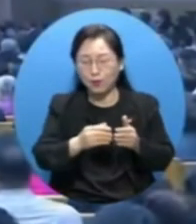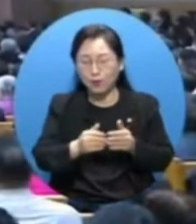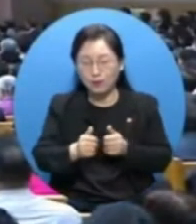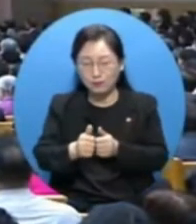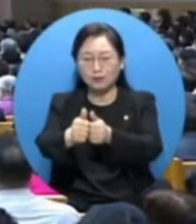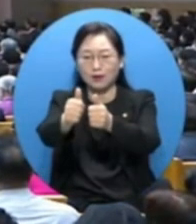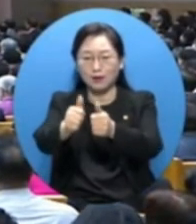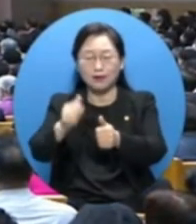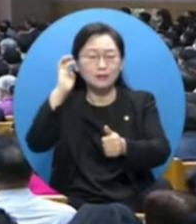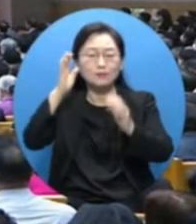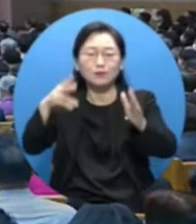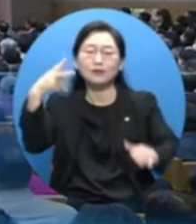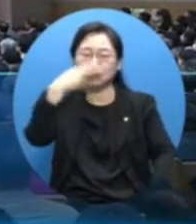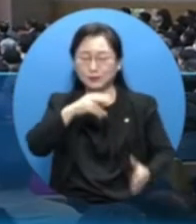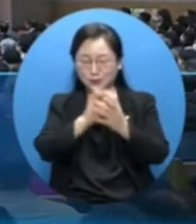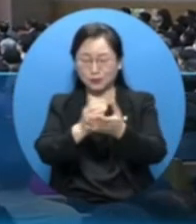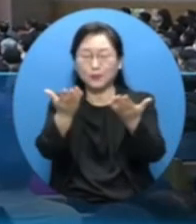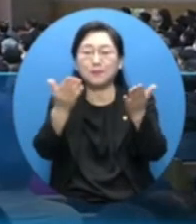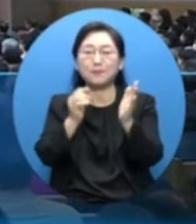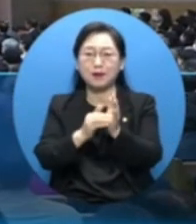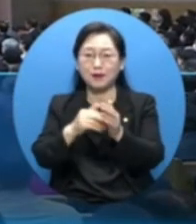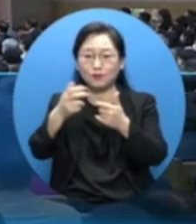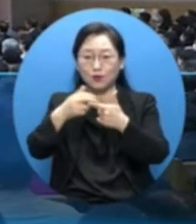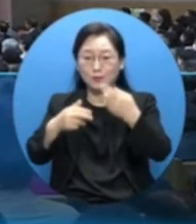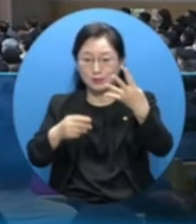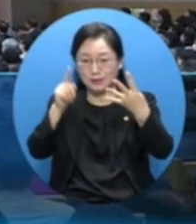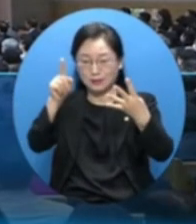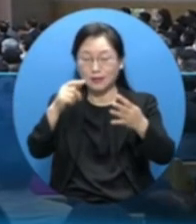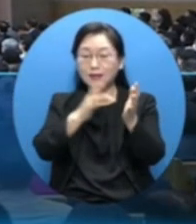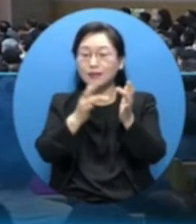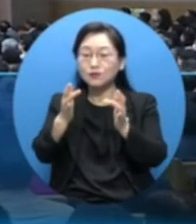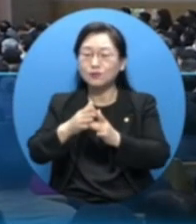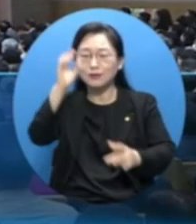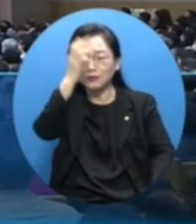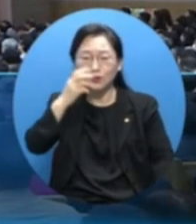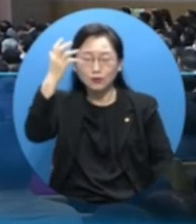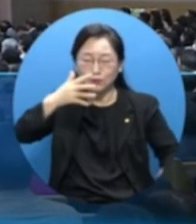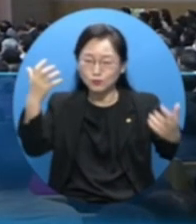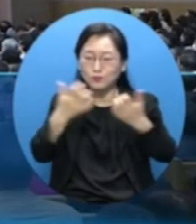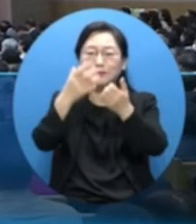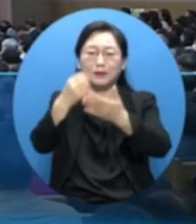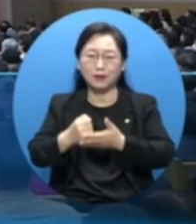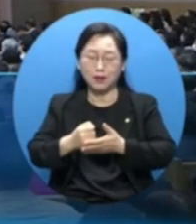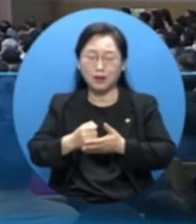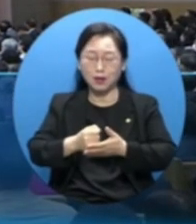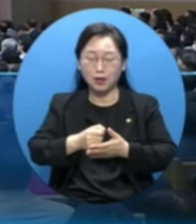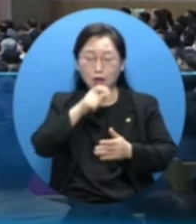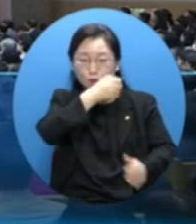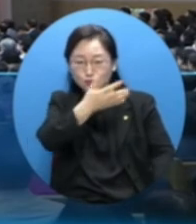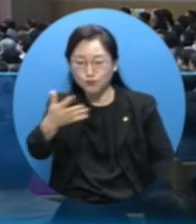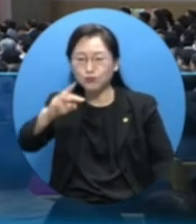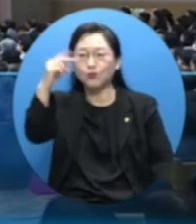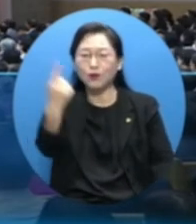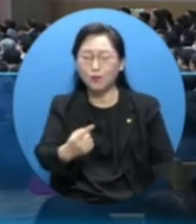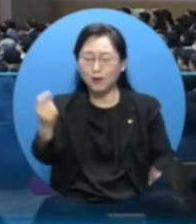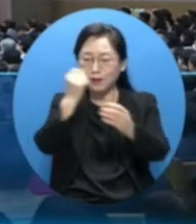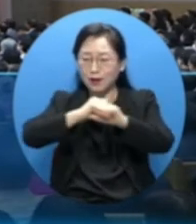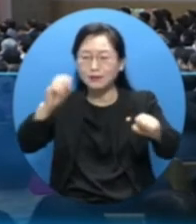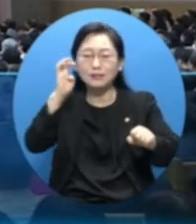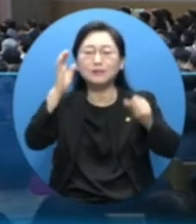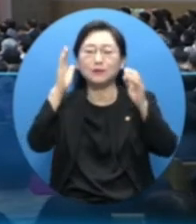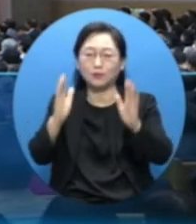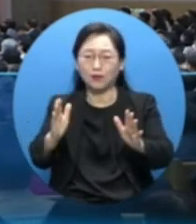금식하며 기도하셨습니다. 누가복음 4장 1절은 설명합니다. 예수께서 성령의 충만함을 입어 요단강에서 돌아와서 광야에서 40일